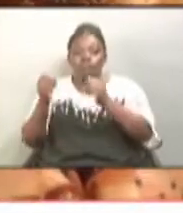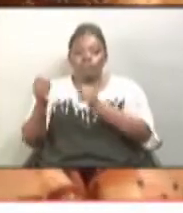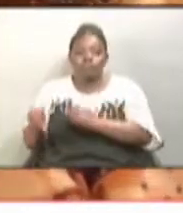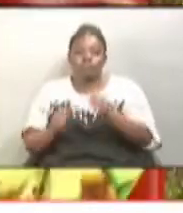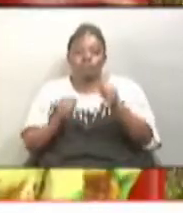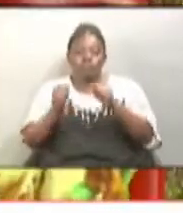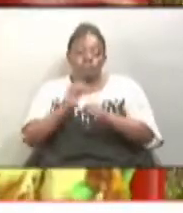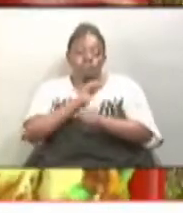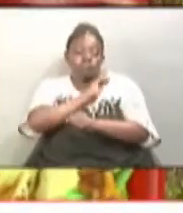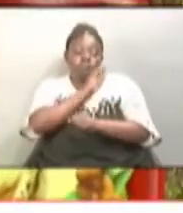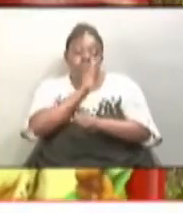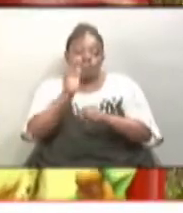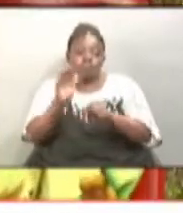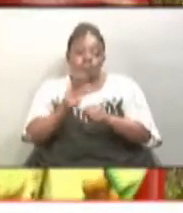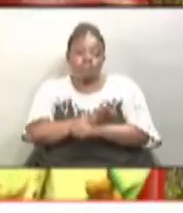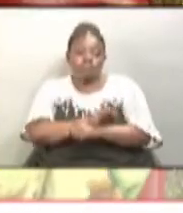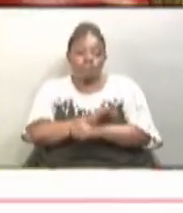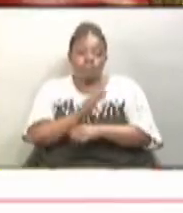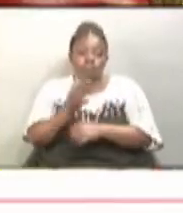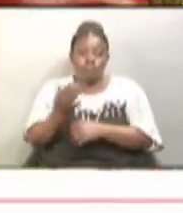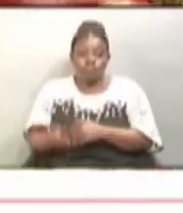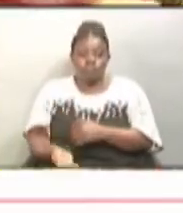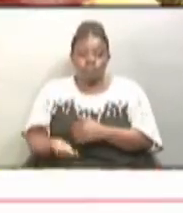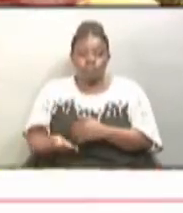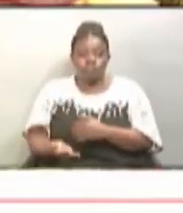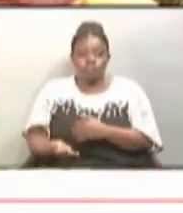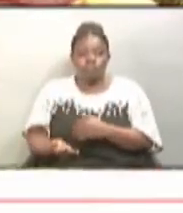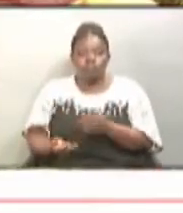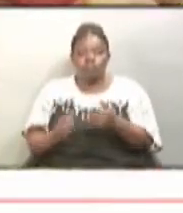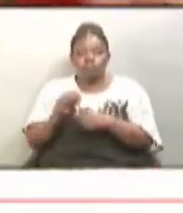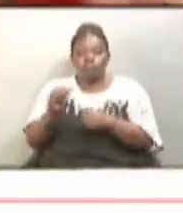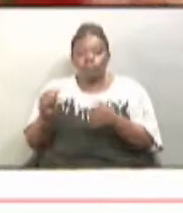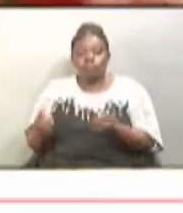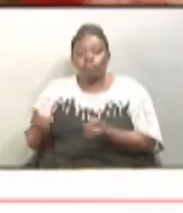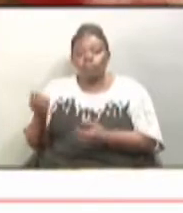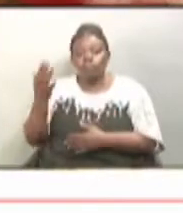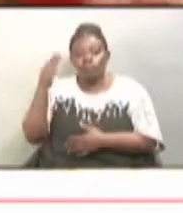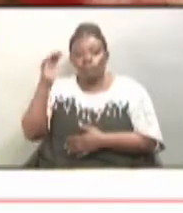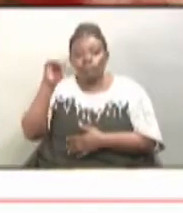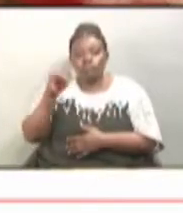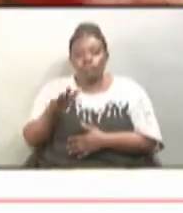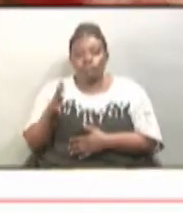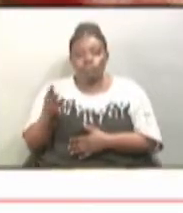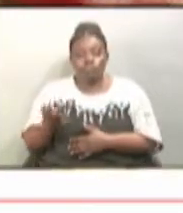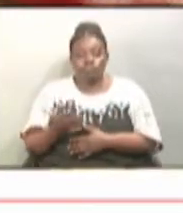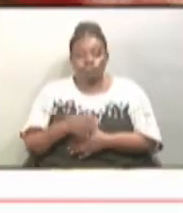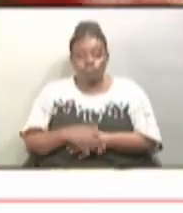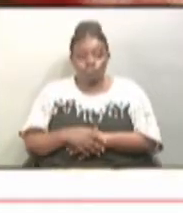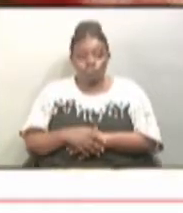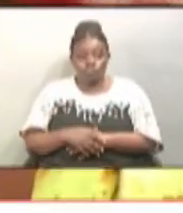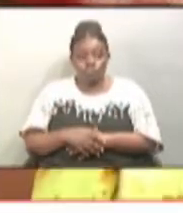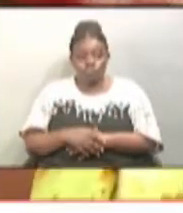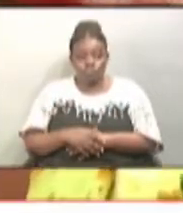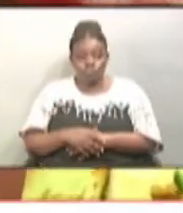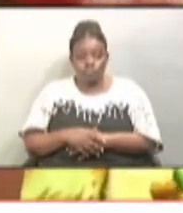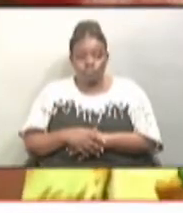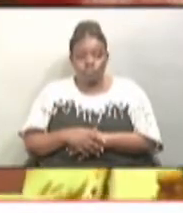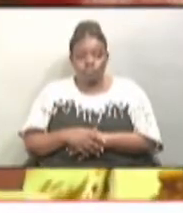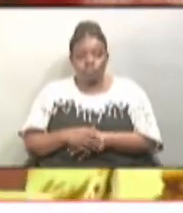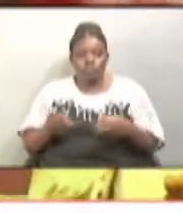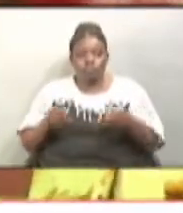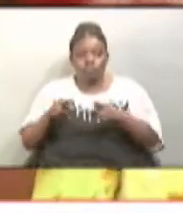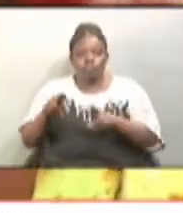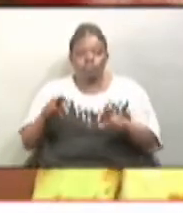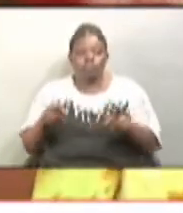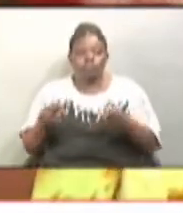bayita omulabba. Sima ekinnya ekiweza omukono gwo kuba bona asima akatontono. Enku z'oteekako